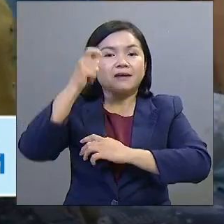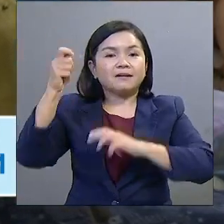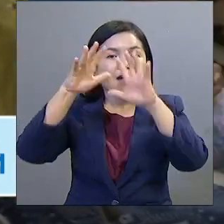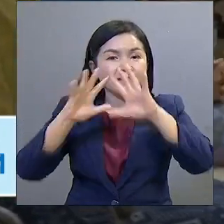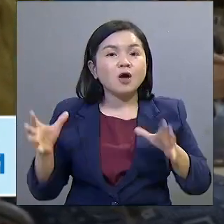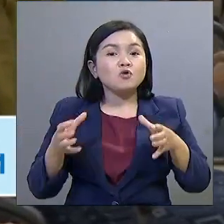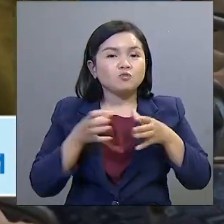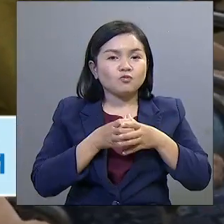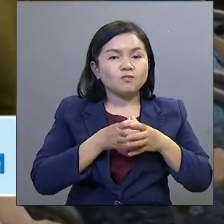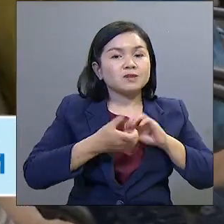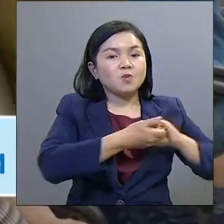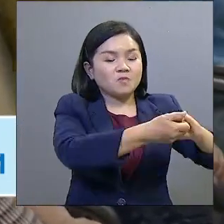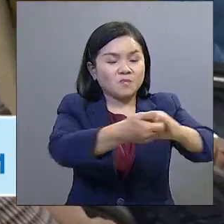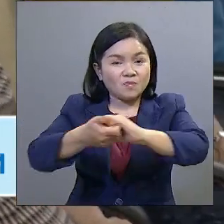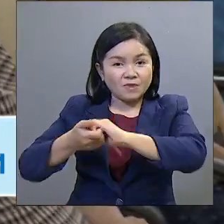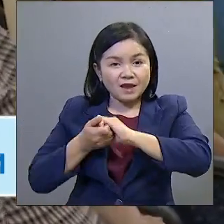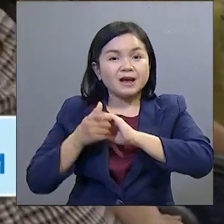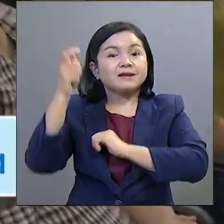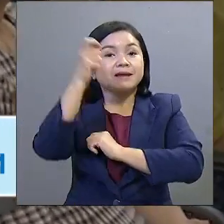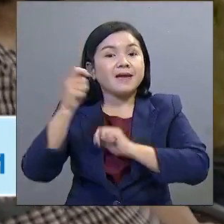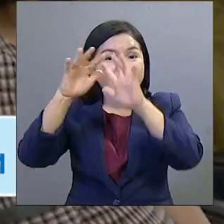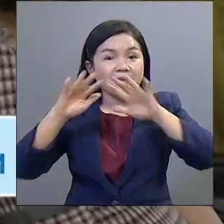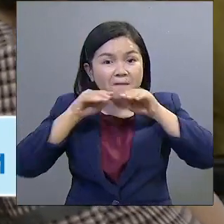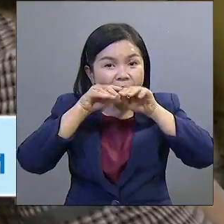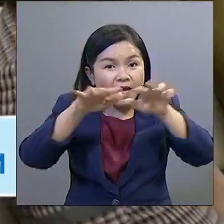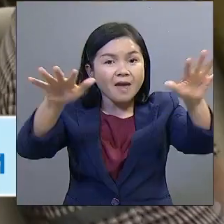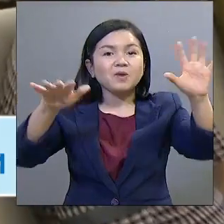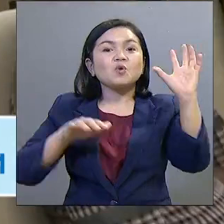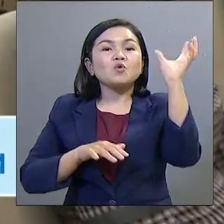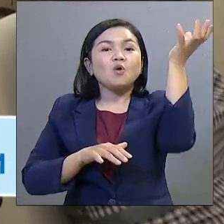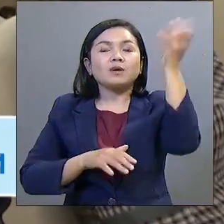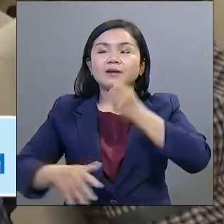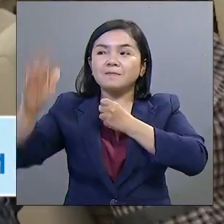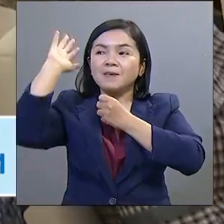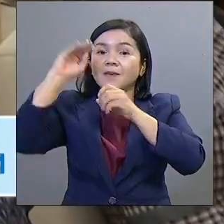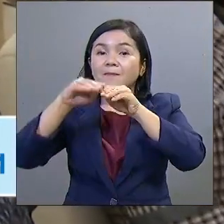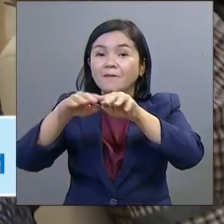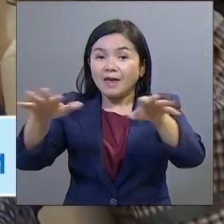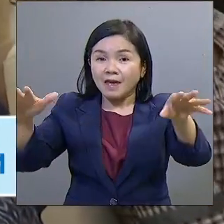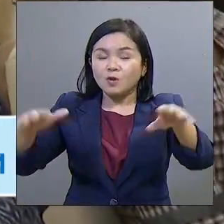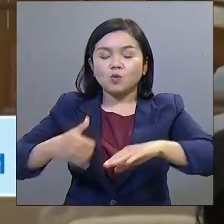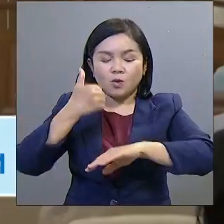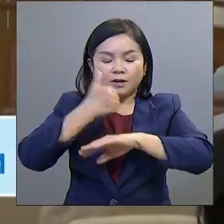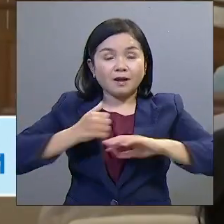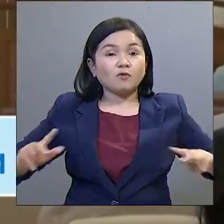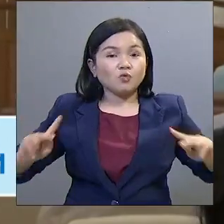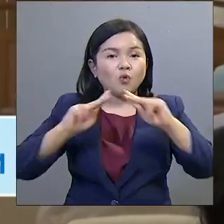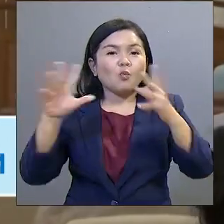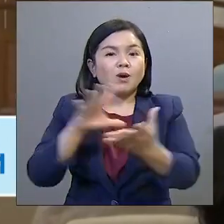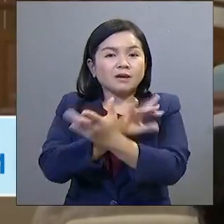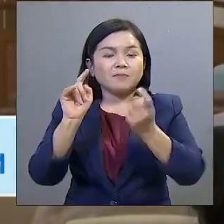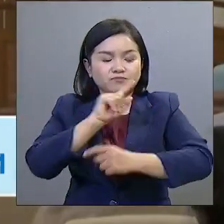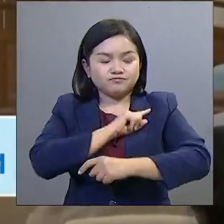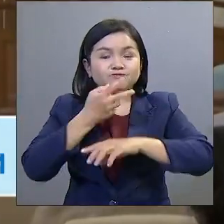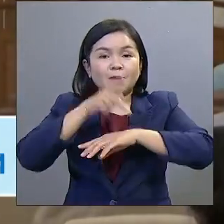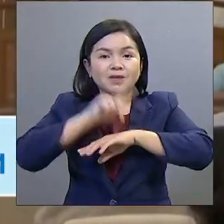คีเอเชียในเวทีโดยในงานแถลงข่าวมีคุณอิทธิพลคุณปลื้มรัฐมนตรีว่าการกระทรวงวัฒนธรรมเป็นประธ